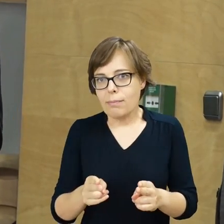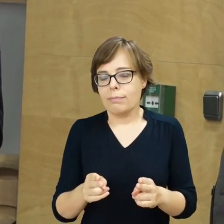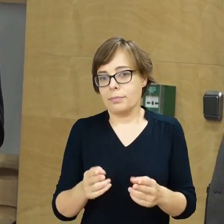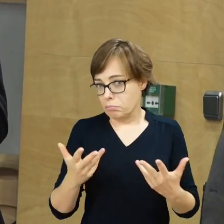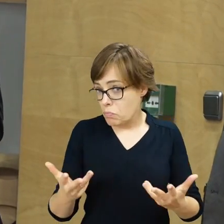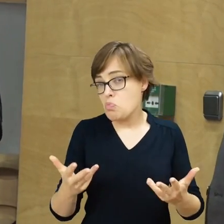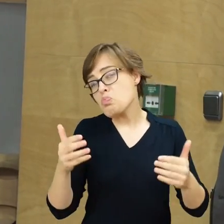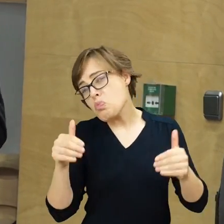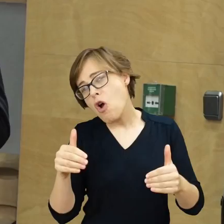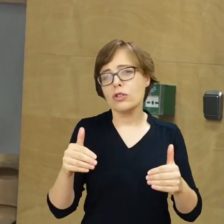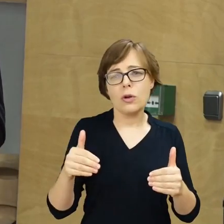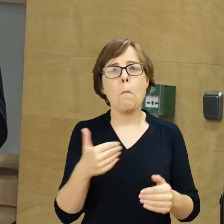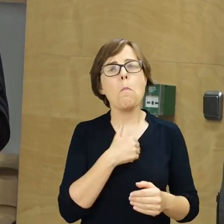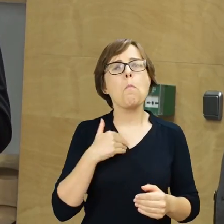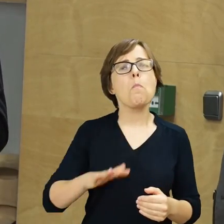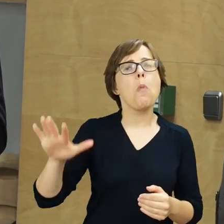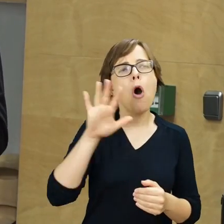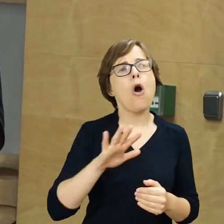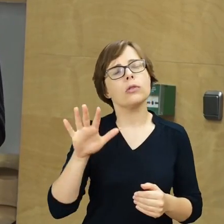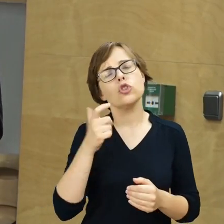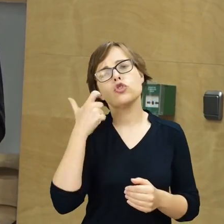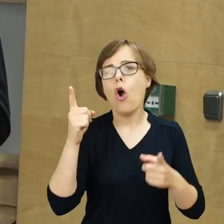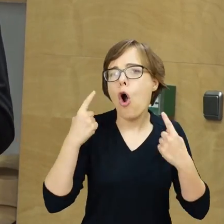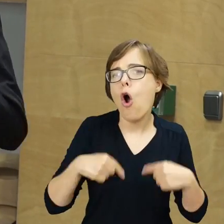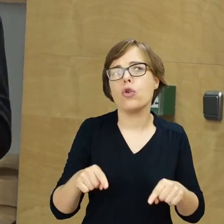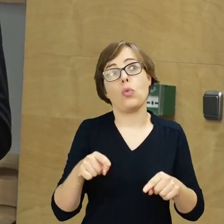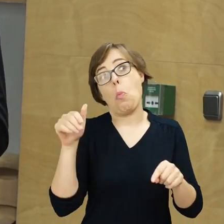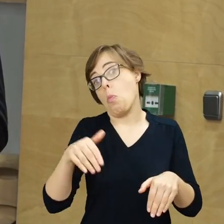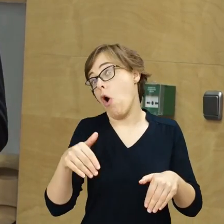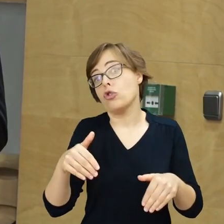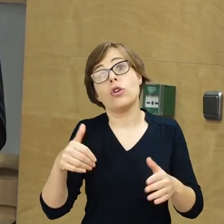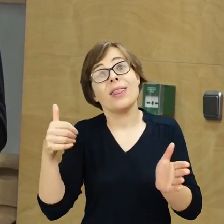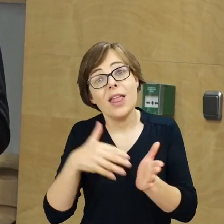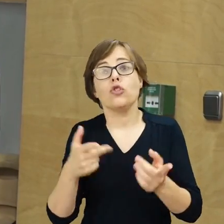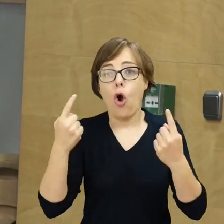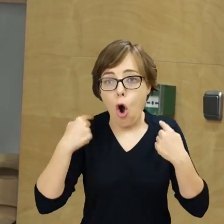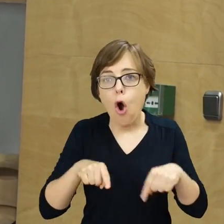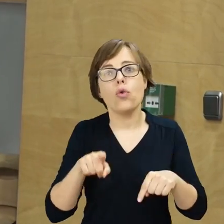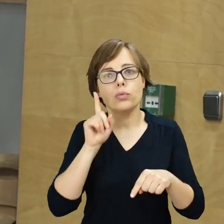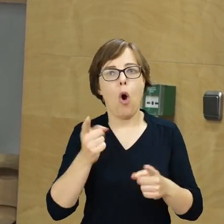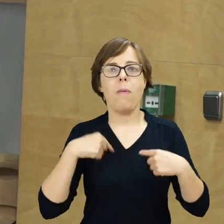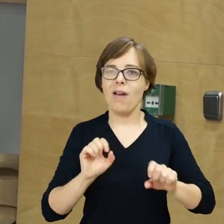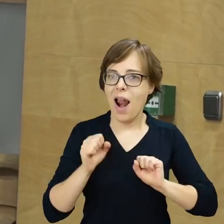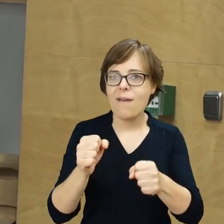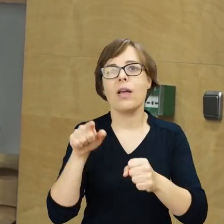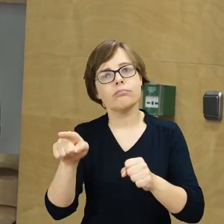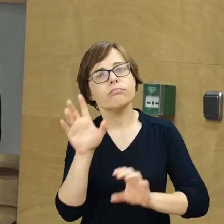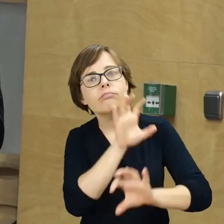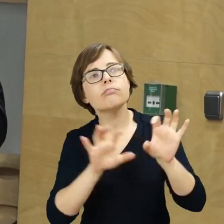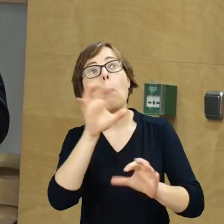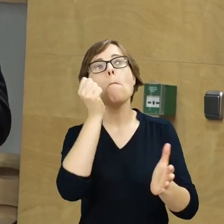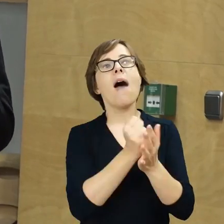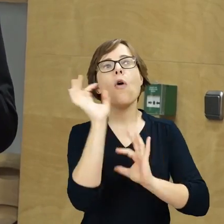jakieś 100 osób w Polsce aktywnych obywateli, a może 1000 naprawdę dobrze śledzi, co się dzieje z prawem do informacji i